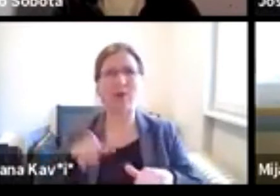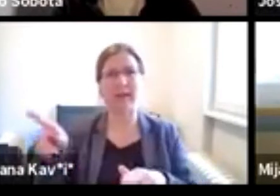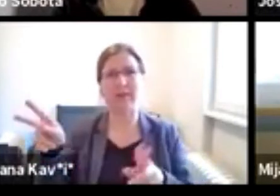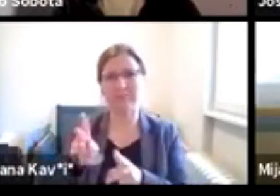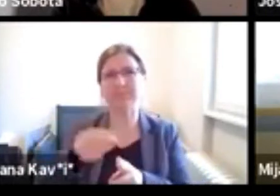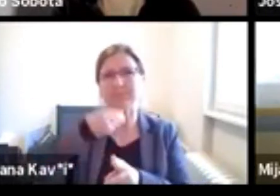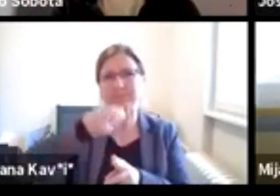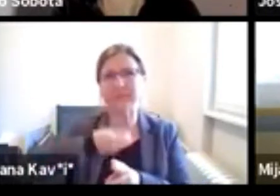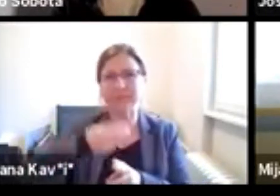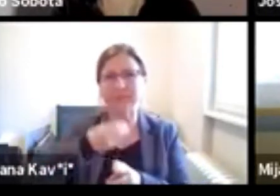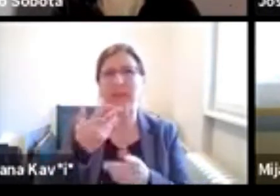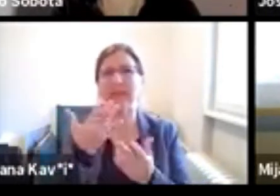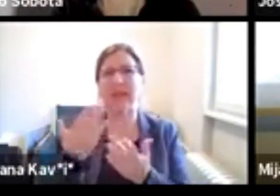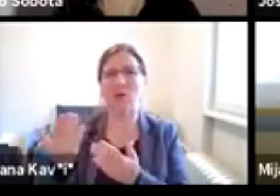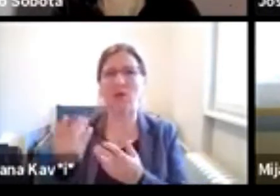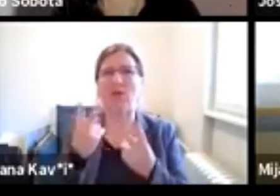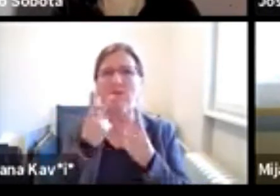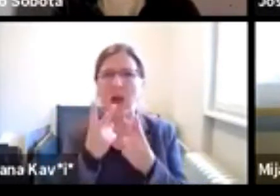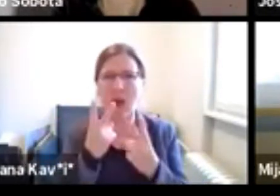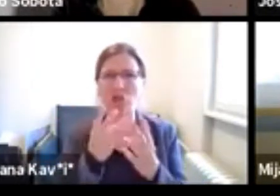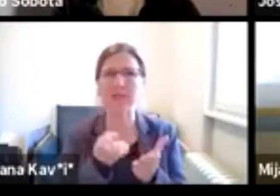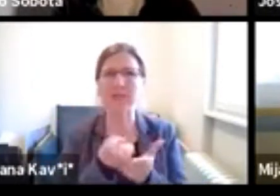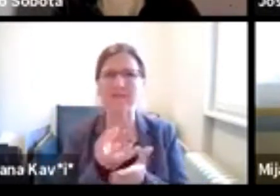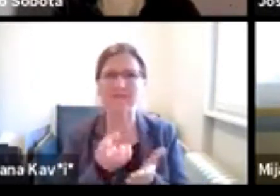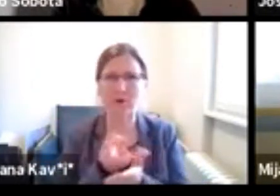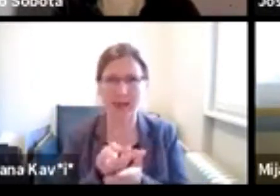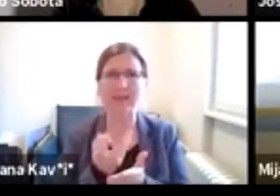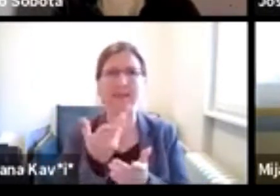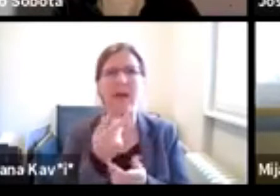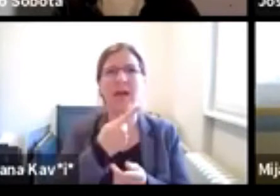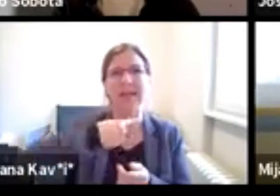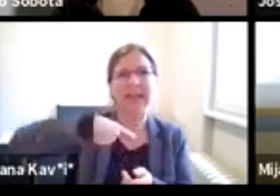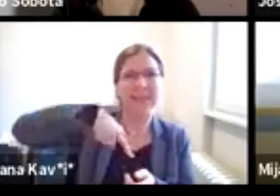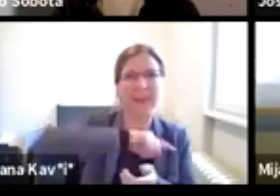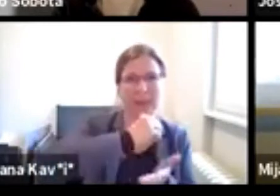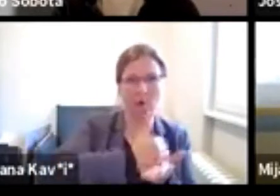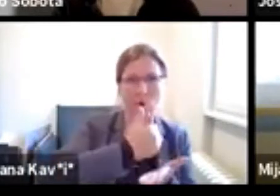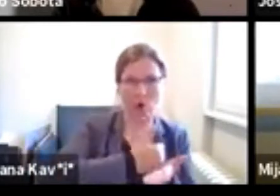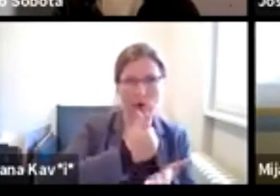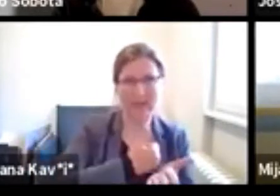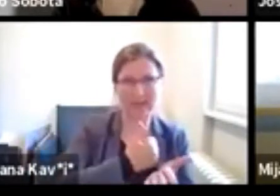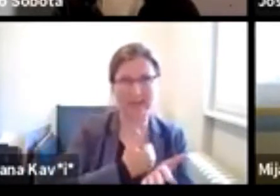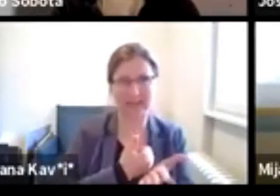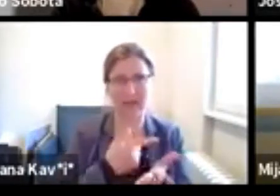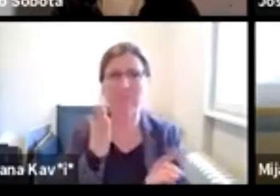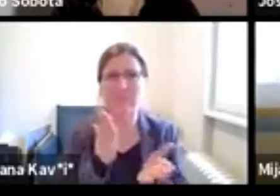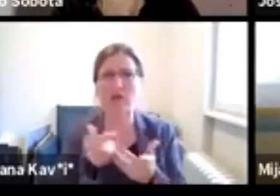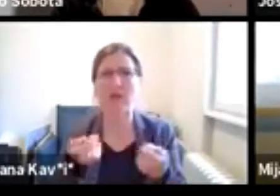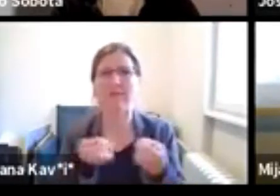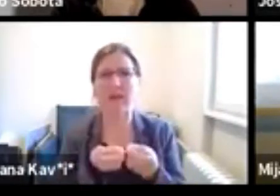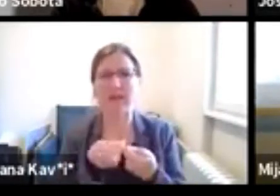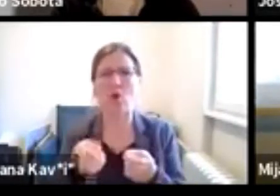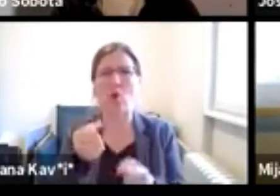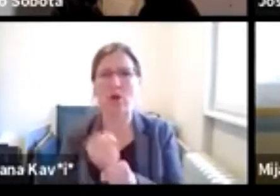kaže nekoliko vrijednih informacija koje će nam svima biti od velike koristi kada upravo u radu i